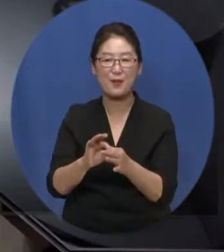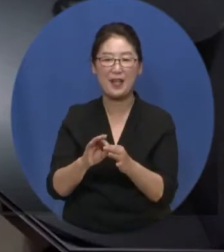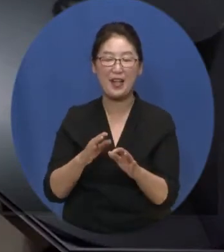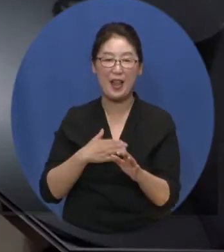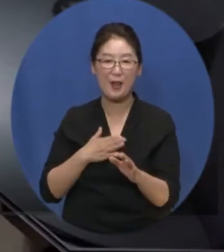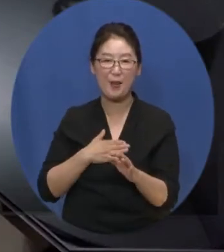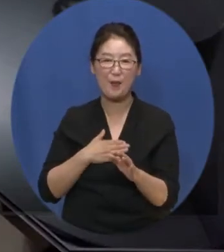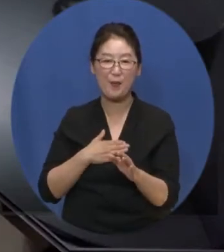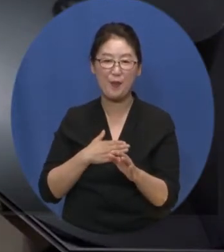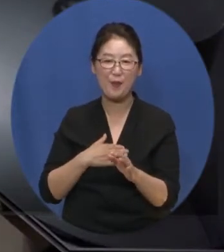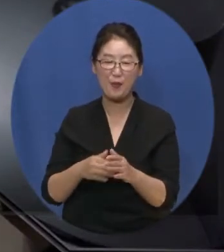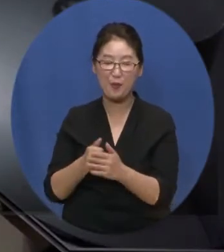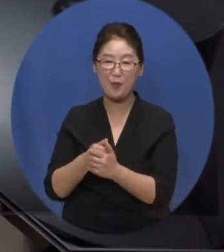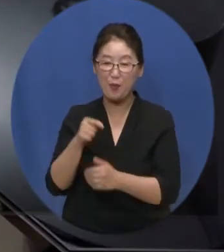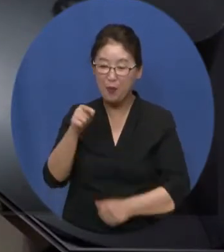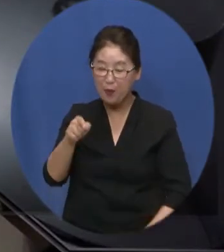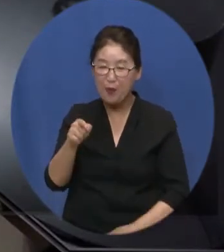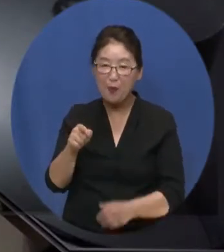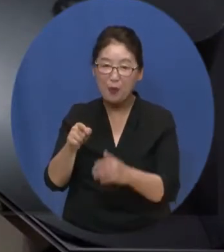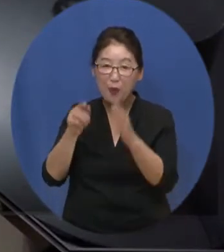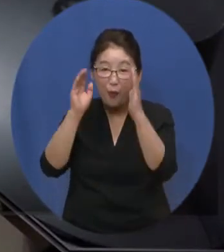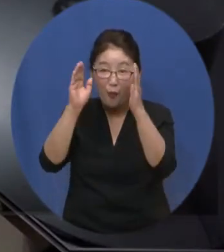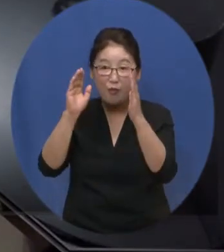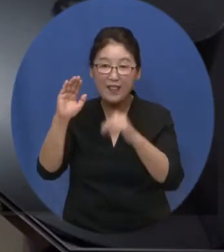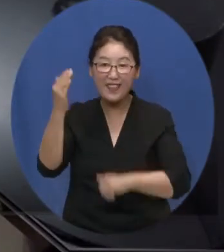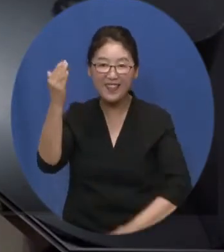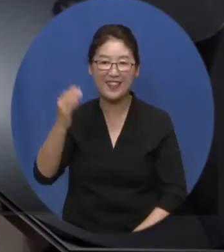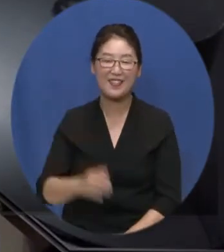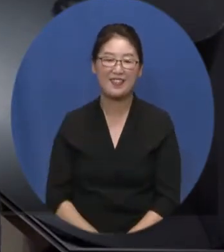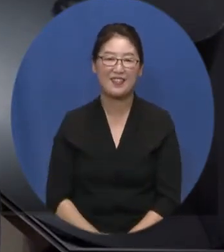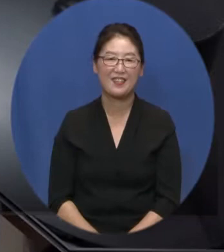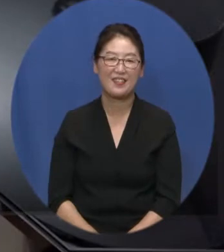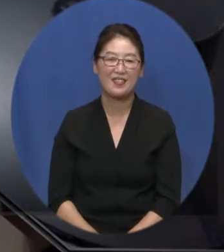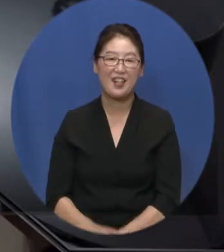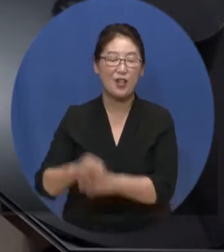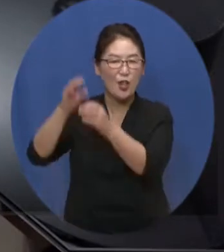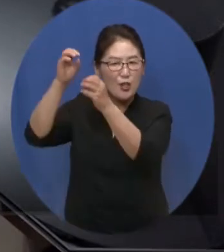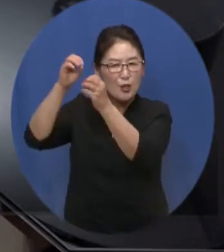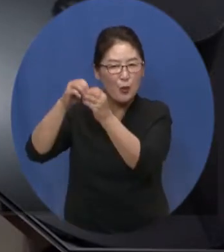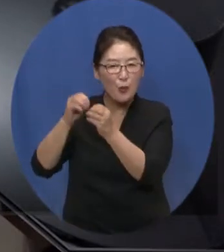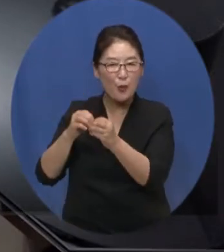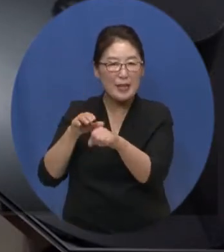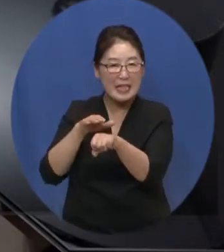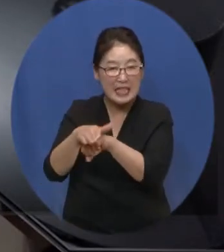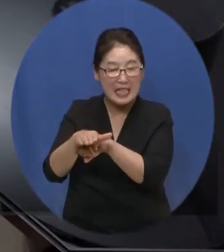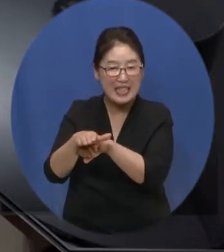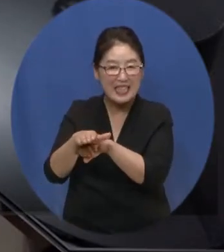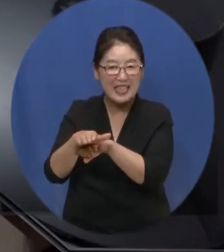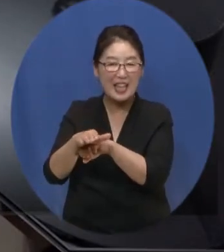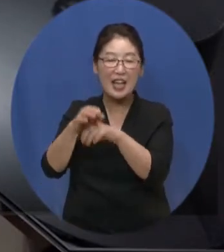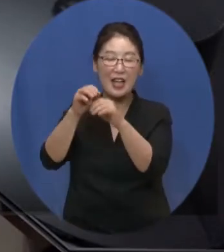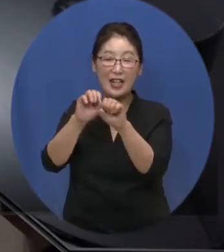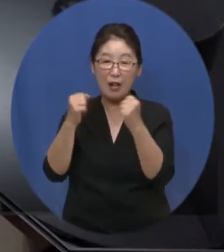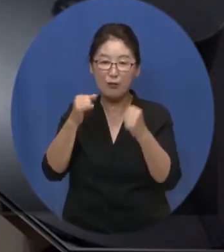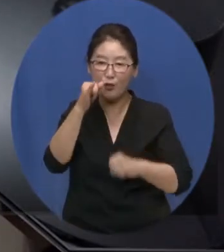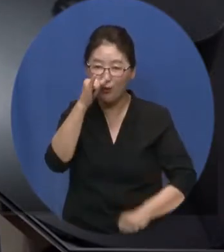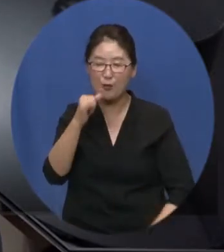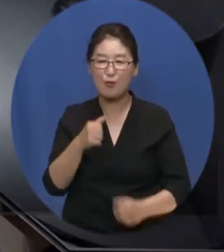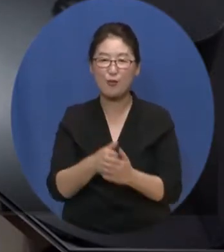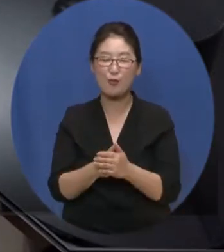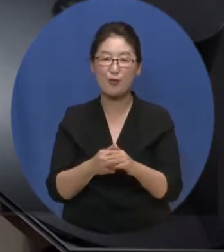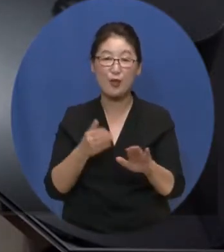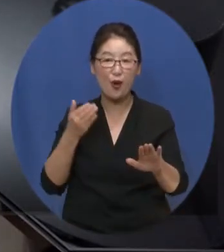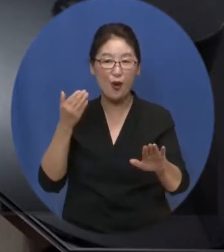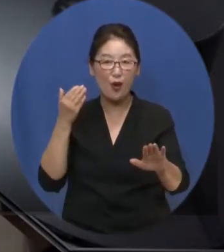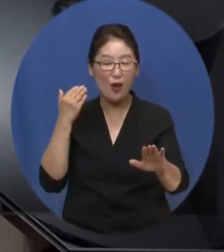뭐 제가 고집했던 뭐 꼭 전통 만이 아닌 이제 한대가 고도 해보시고 전통 라고 돼